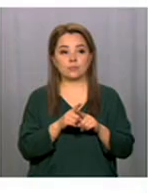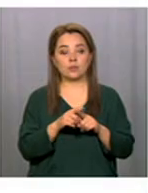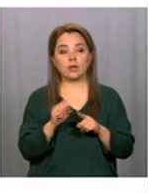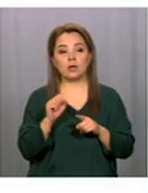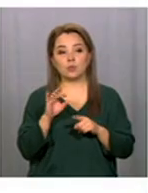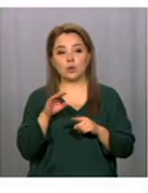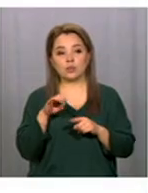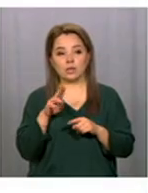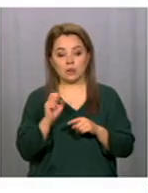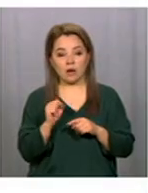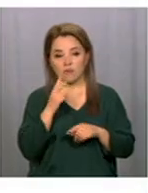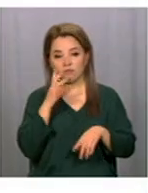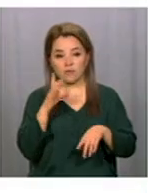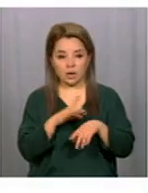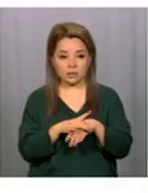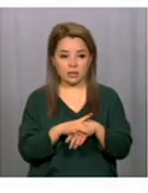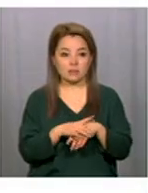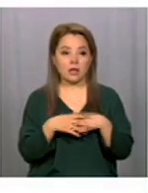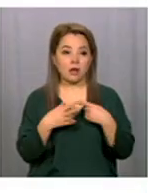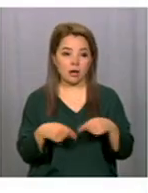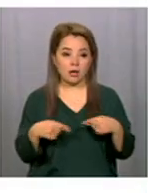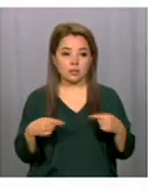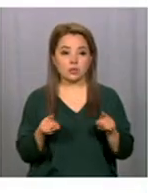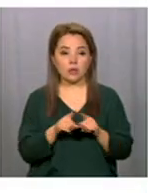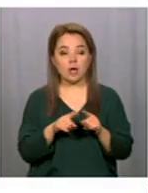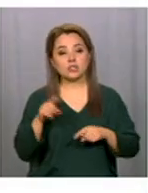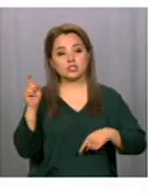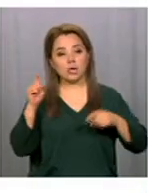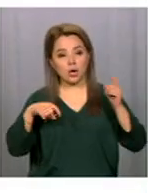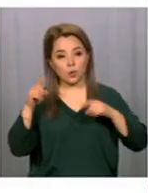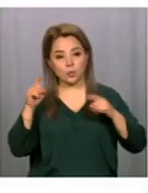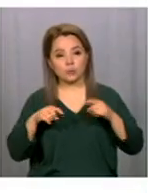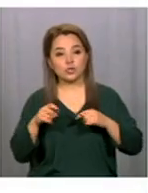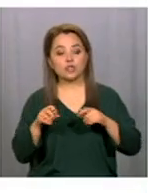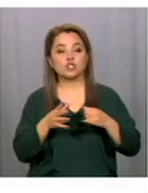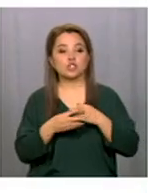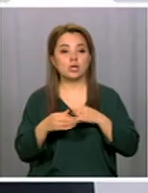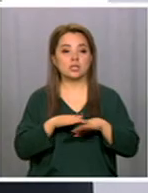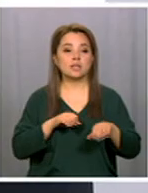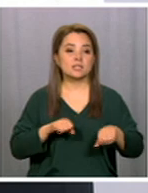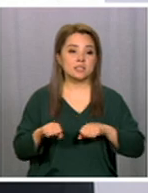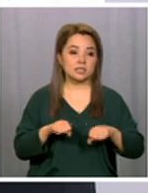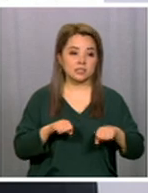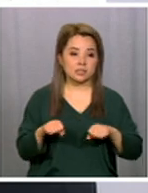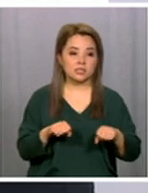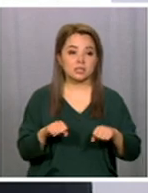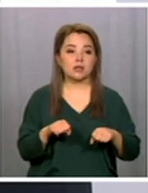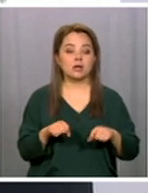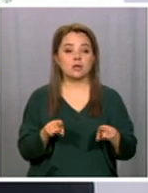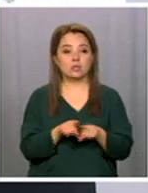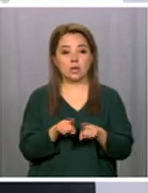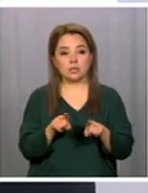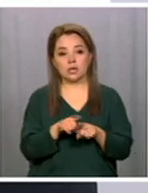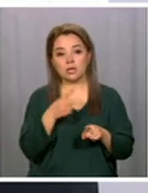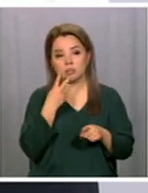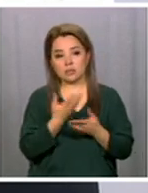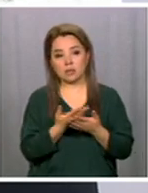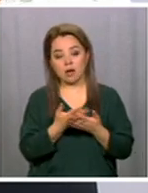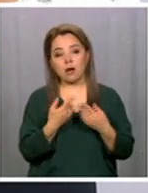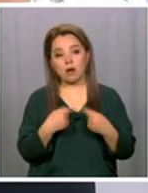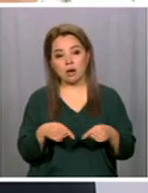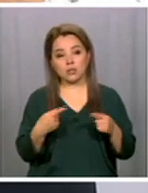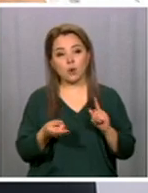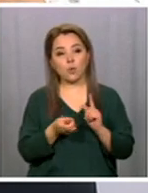абиотикалық факторлар, яғни әртүрлі жауынның, шашының, жер сілкінісінің арқасында әртүрлі